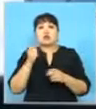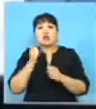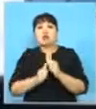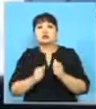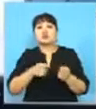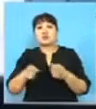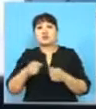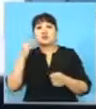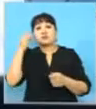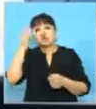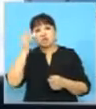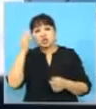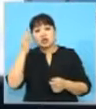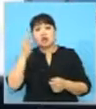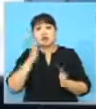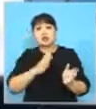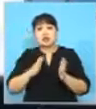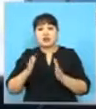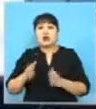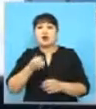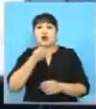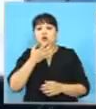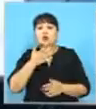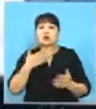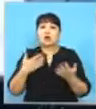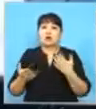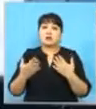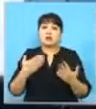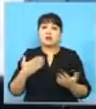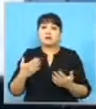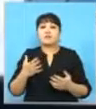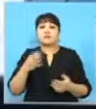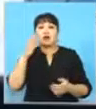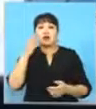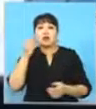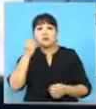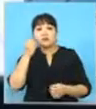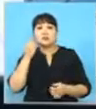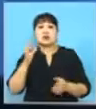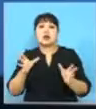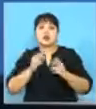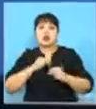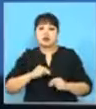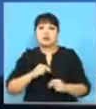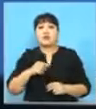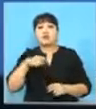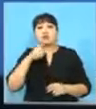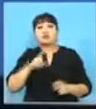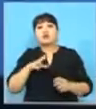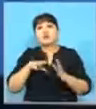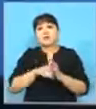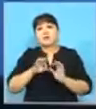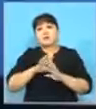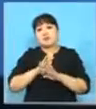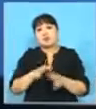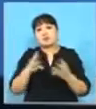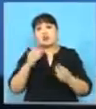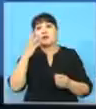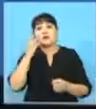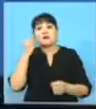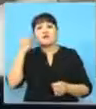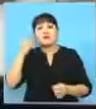руководитель мечтает наладить хорошие контакты с алматинскими коллегами. Отметим, что в рамках проведения Дней